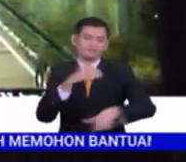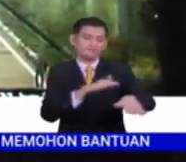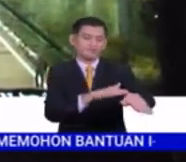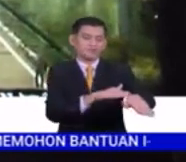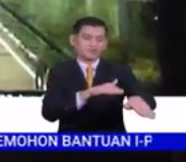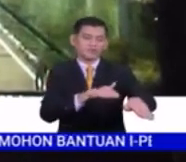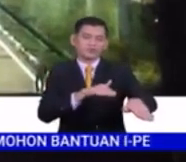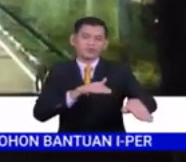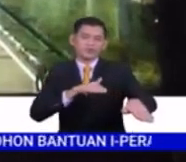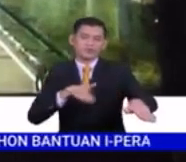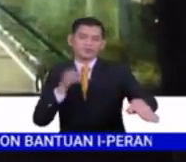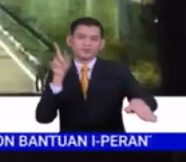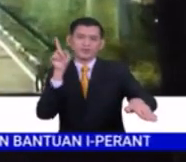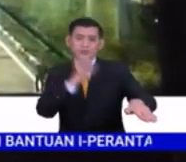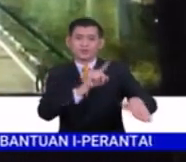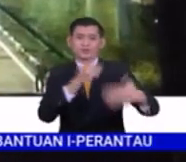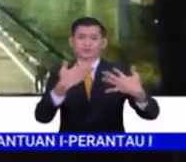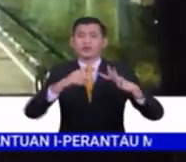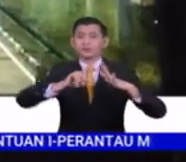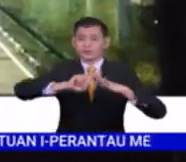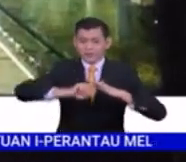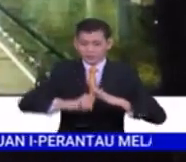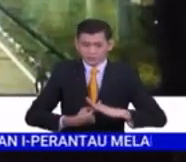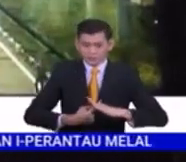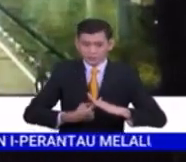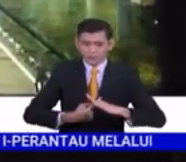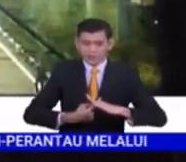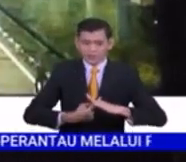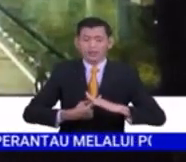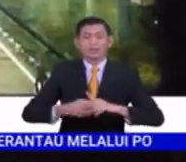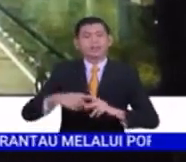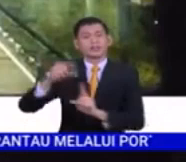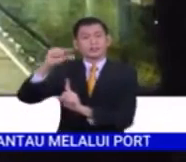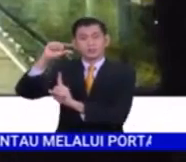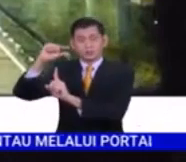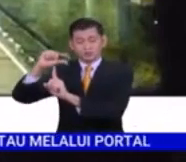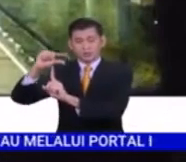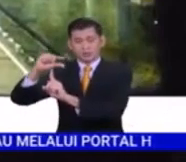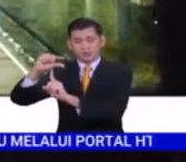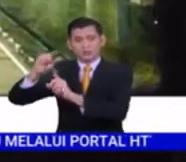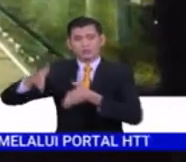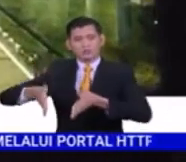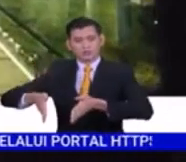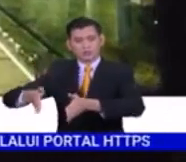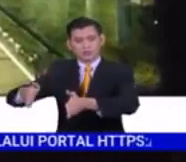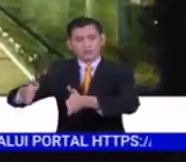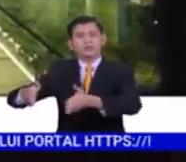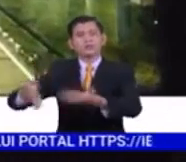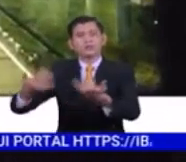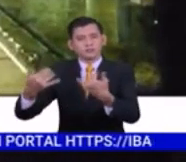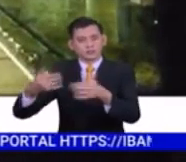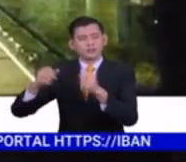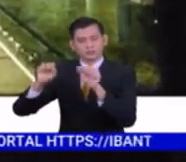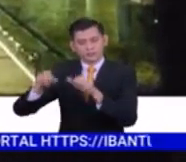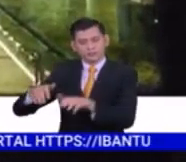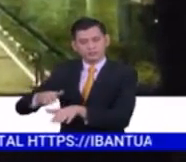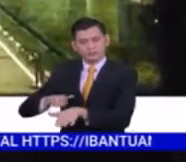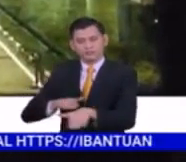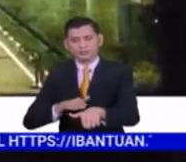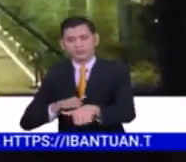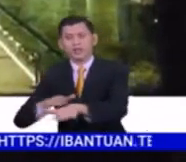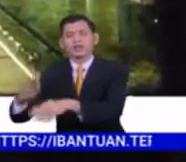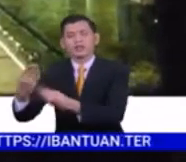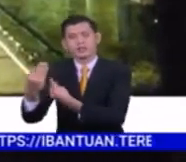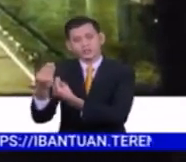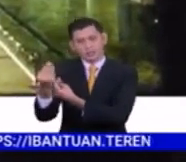adanya dapat kita saksikan dilebur Ayo di plaza tol Bomba gendoan juga masih ia harus uangnya pun Nah